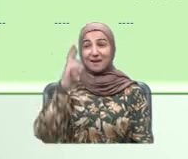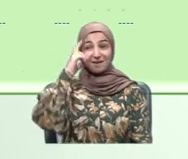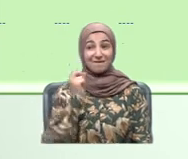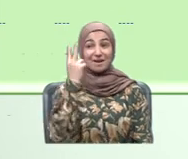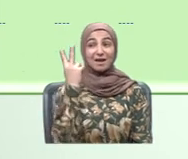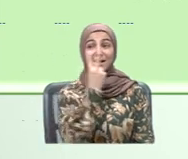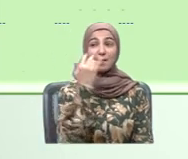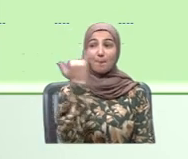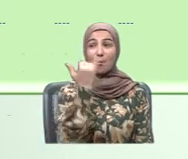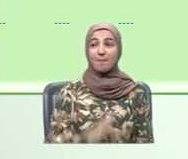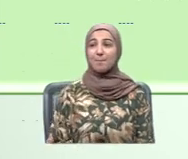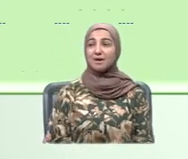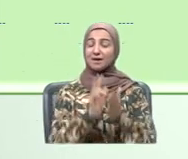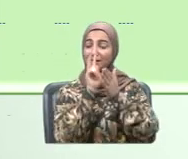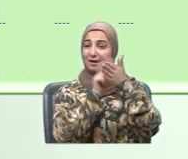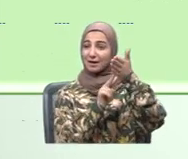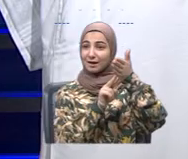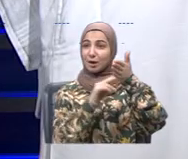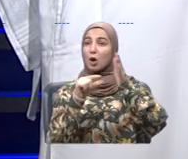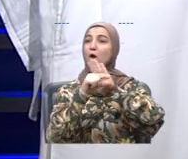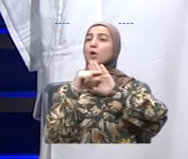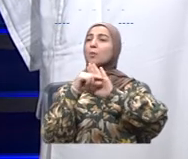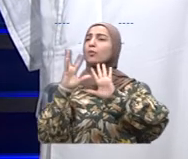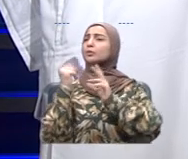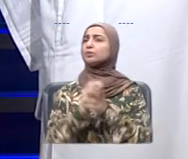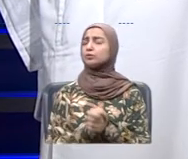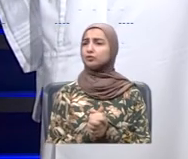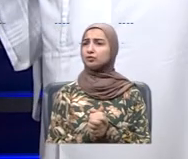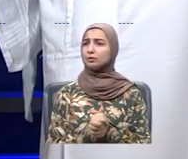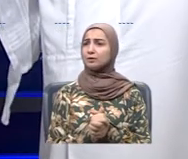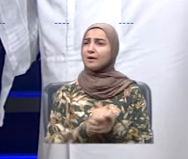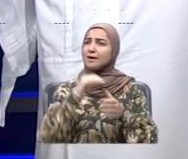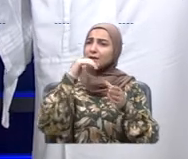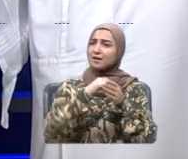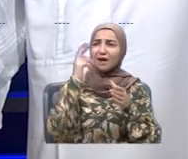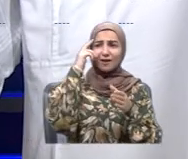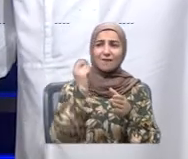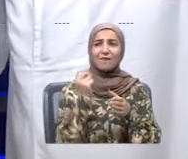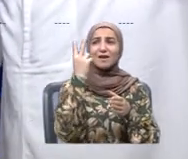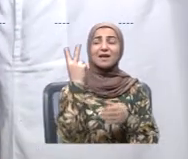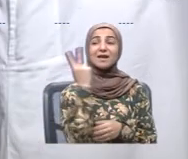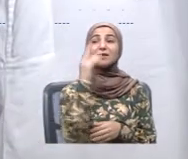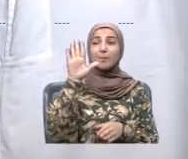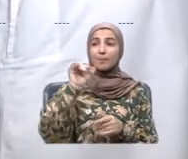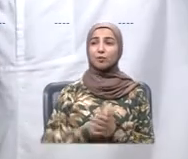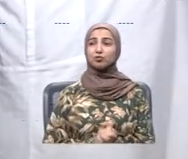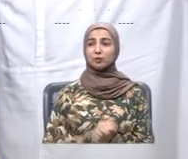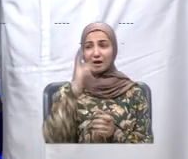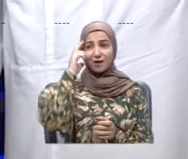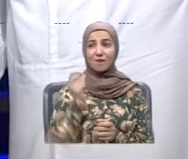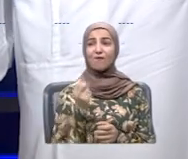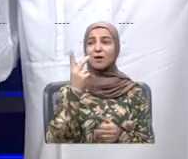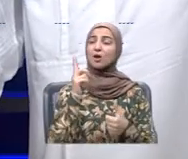الأطروحة إذا قرأتها عزيز الطالب ستجد أنها تحتوي على فكرتين أساسيتين. الفكرة